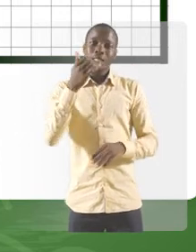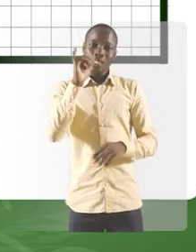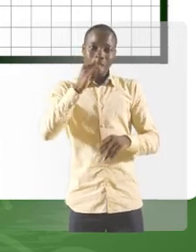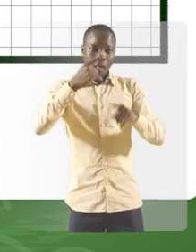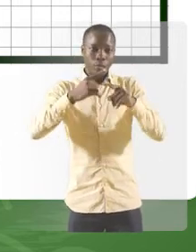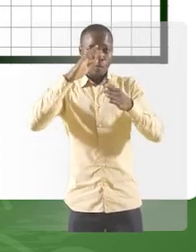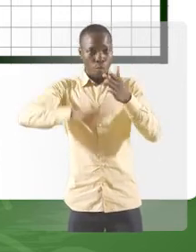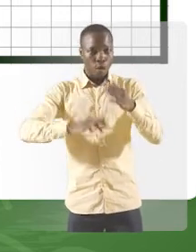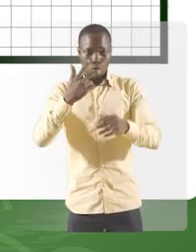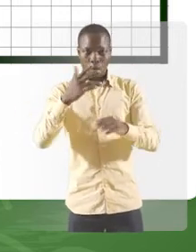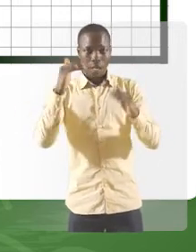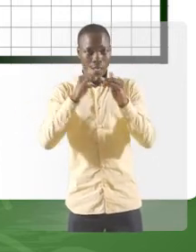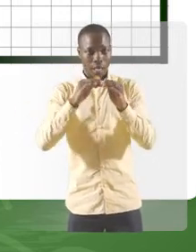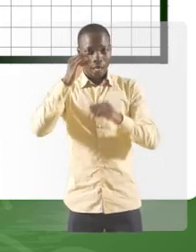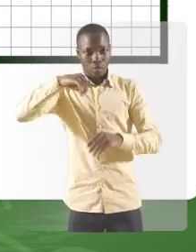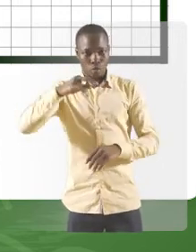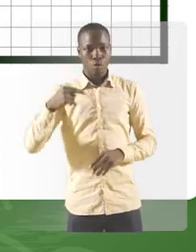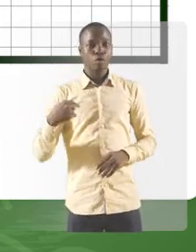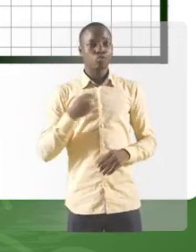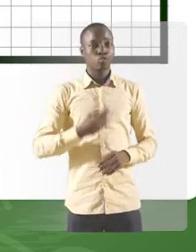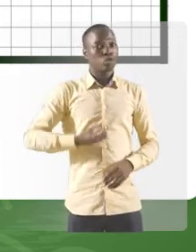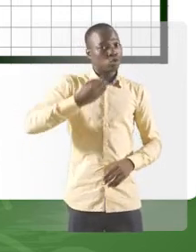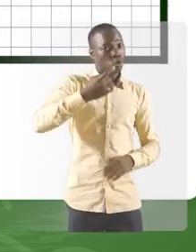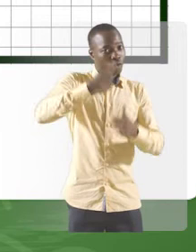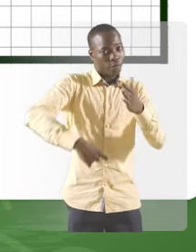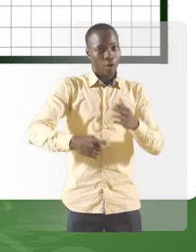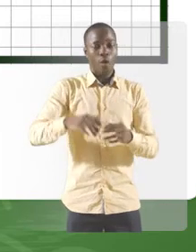faire, nous donnons une valeur à x.